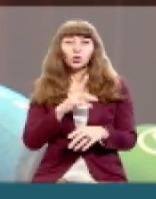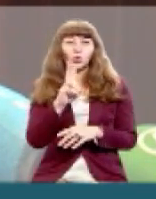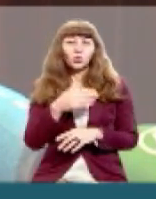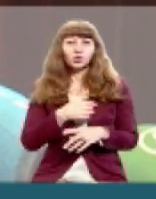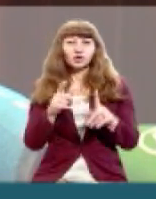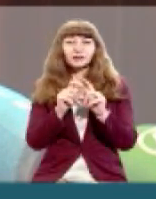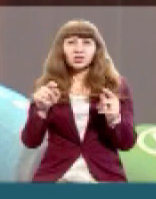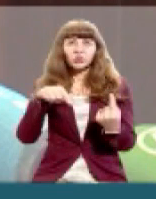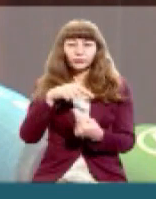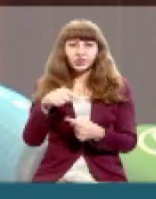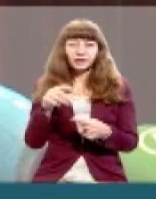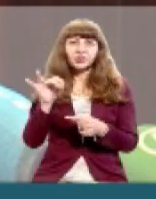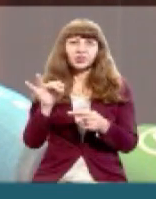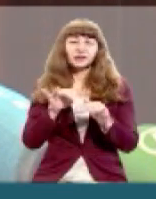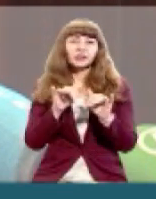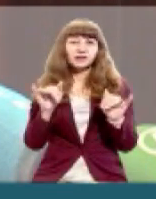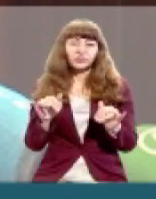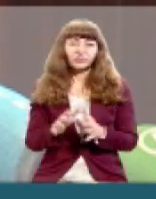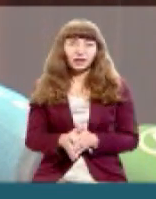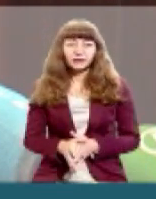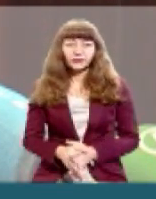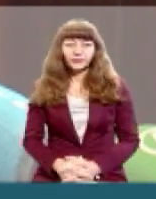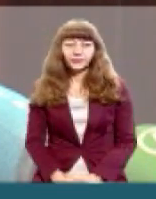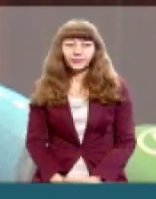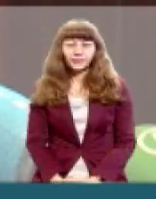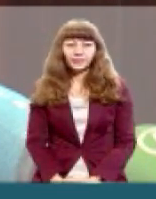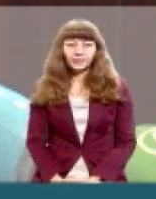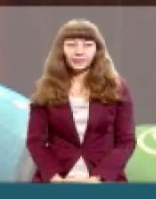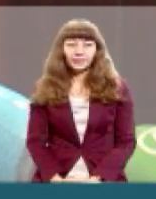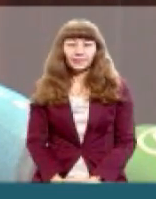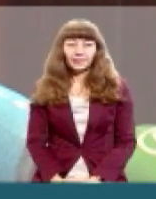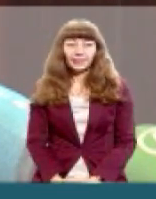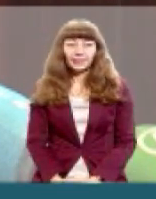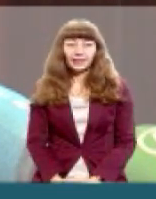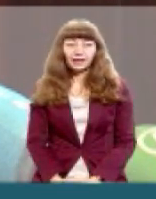қамтимыз. Оған бюджет тарапынан 900 миллион теңге қарастырылған.